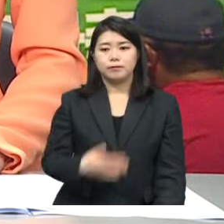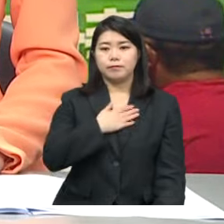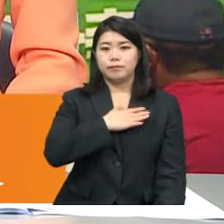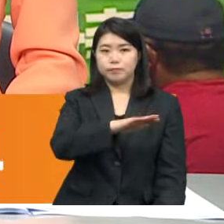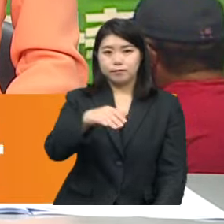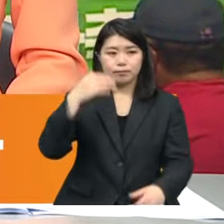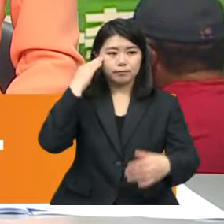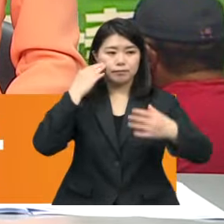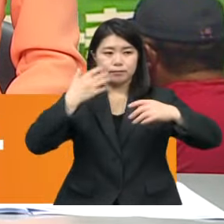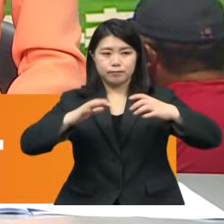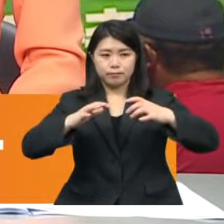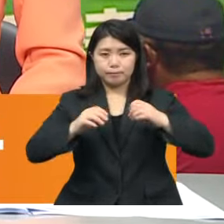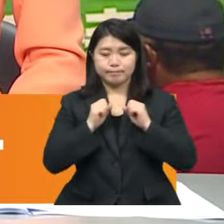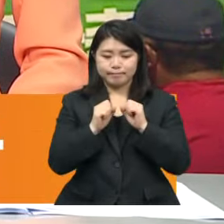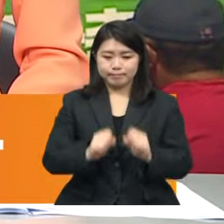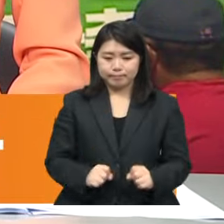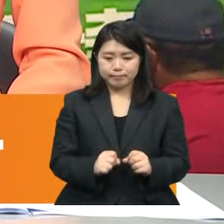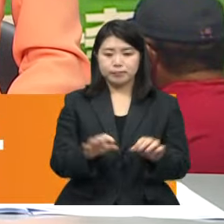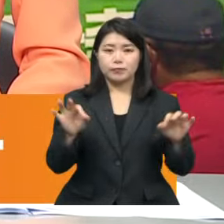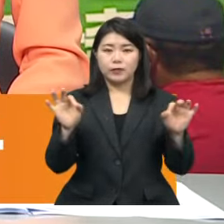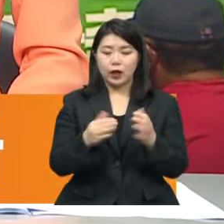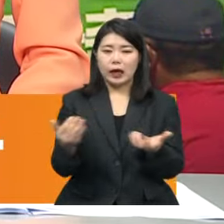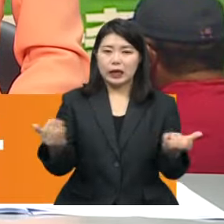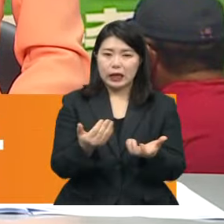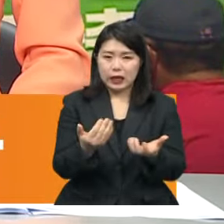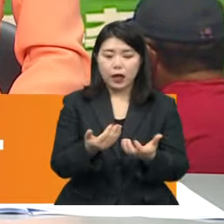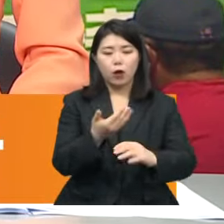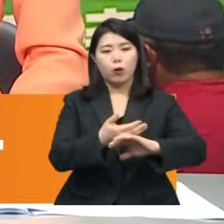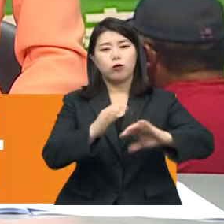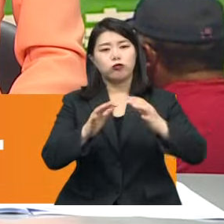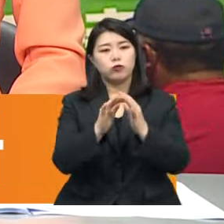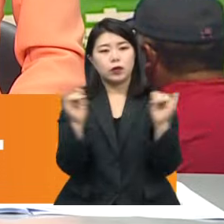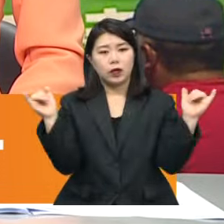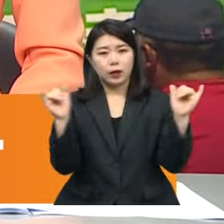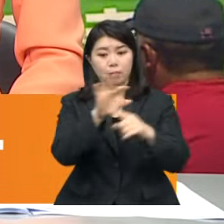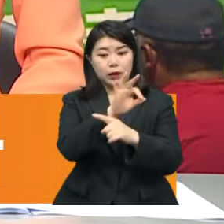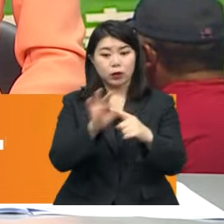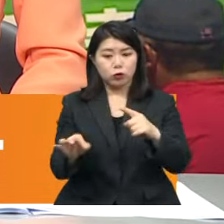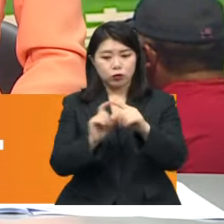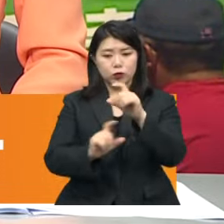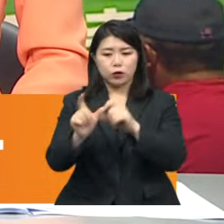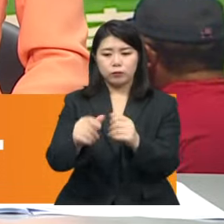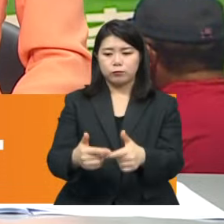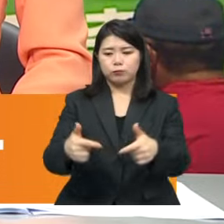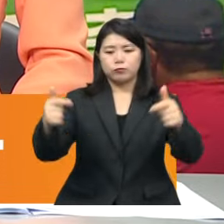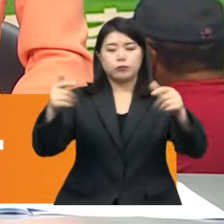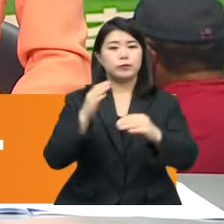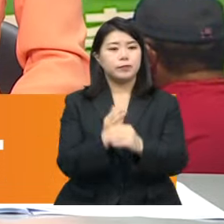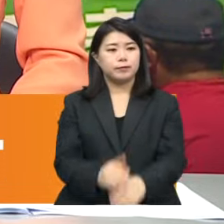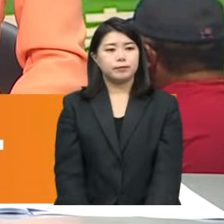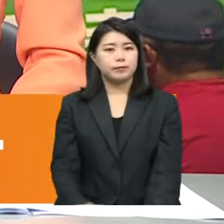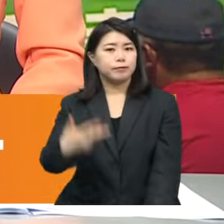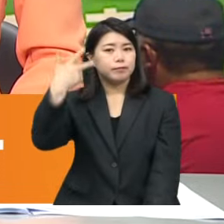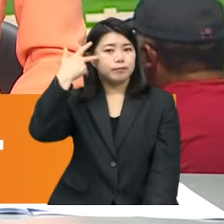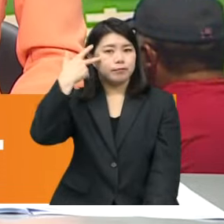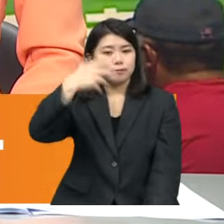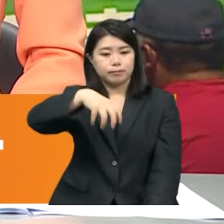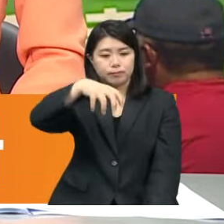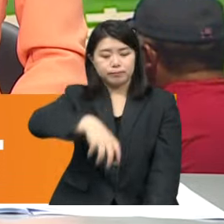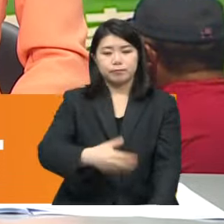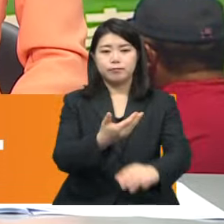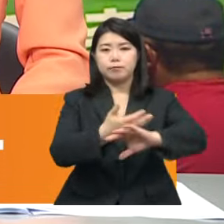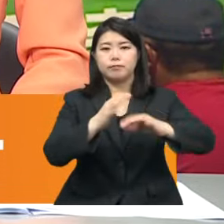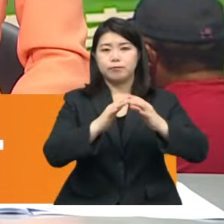우리나라에 정착하거나 일시적으로 일을 하고 있는 외국인 이주민들의 비율이 지속적으로 늘고 있습니다. 여주시의 경우는 외국인